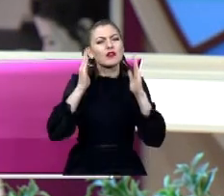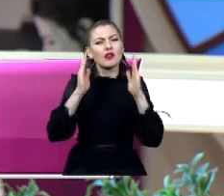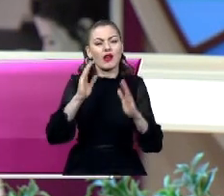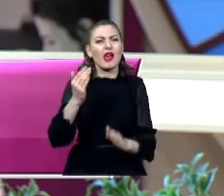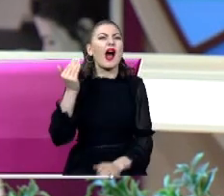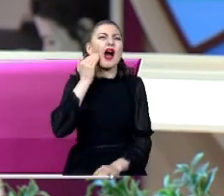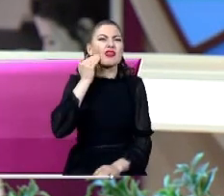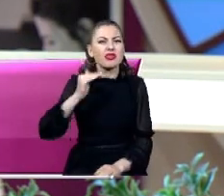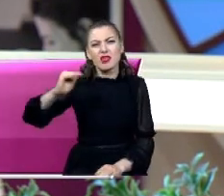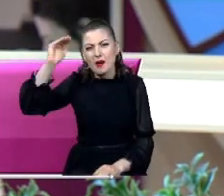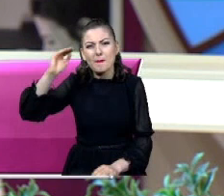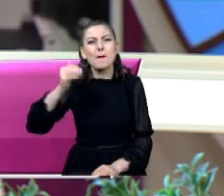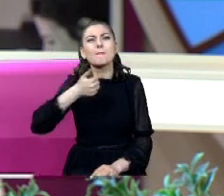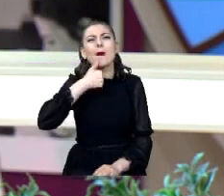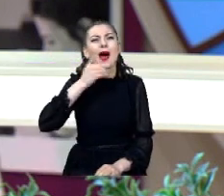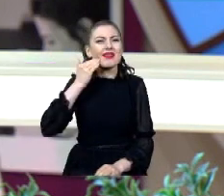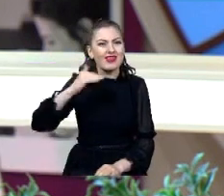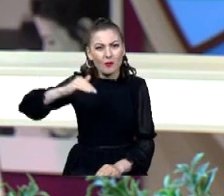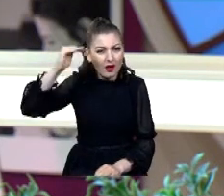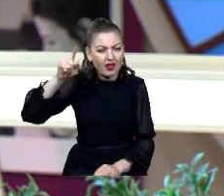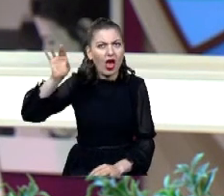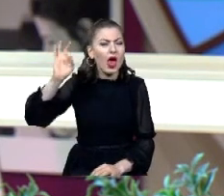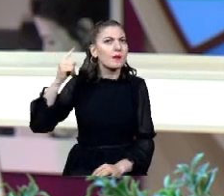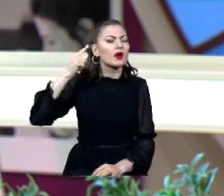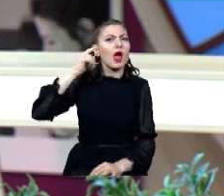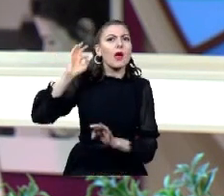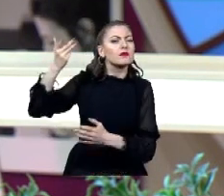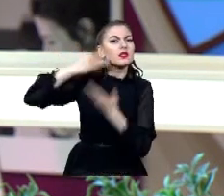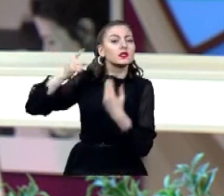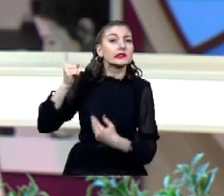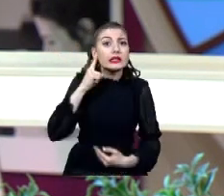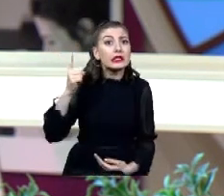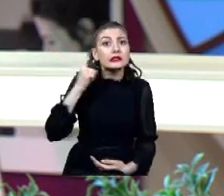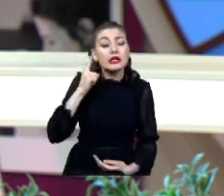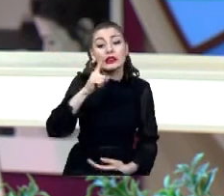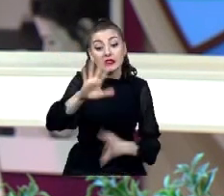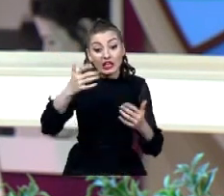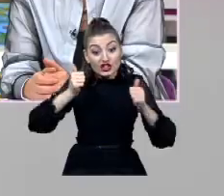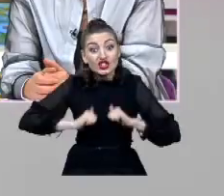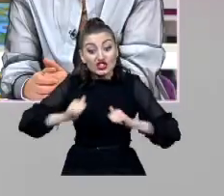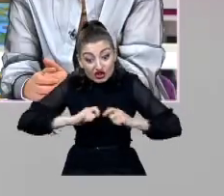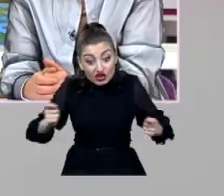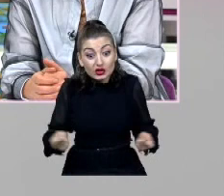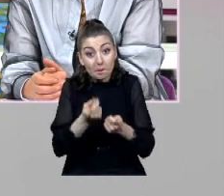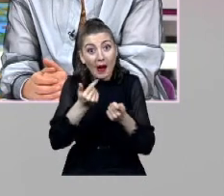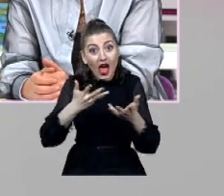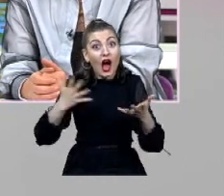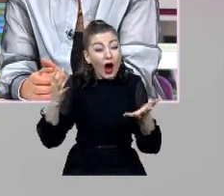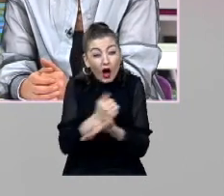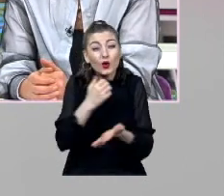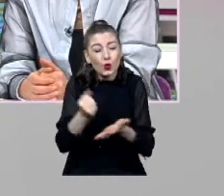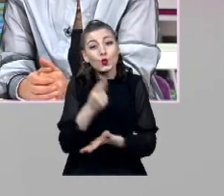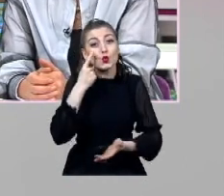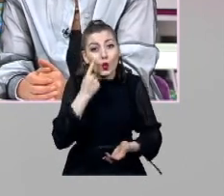anneanne ve babaanne ile büyüdüğüm için bu hep kulağıma küpe olmuştur. Ne kadar çalışırsan çalış, ne kadar para kazanırsan